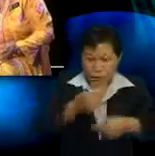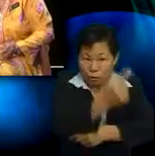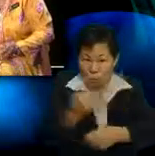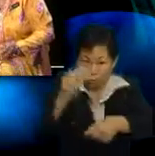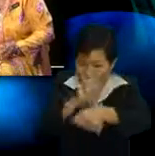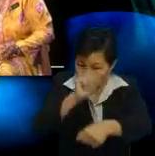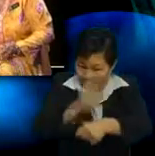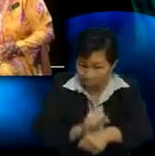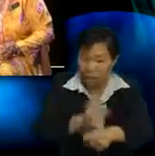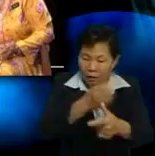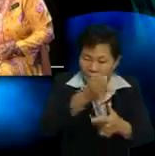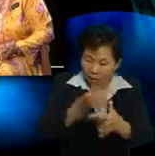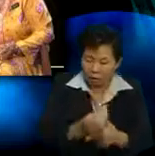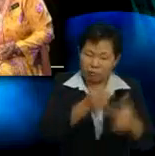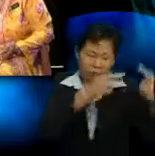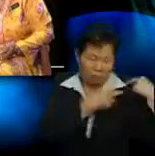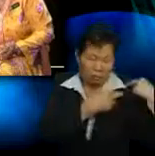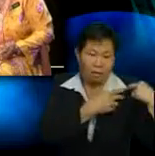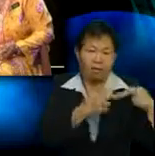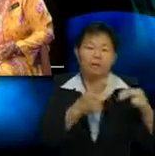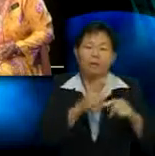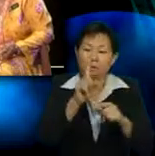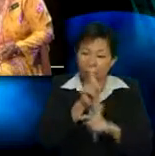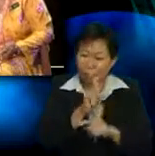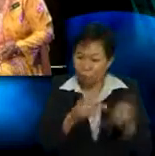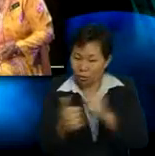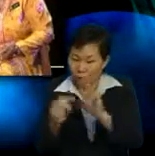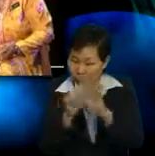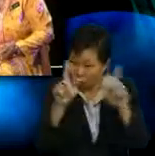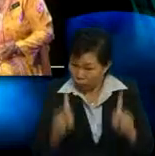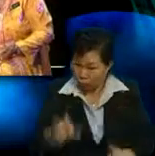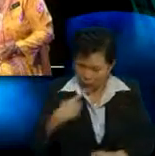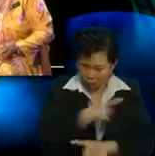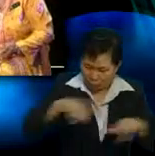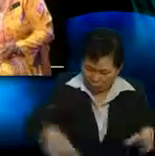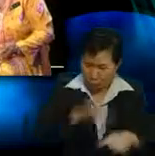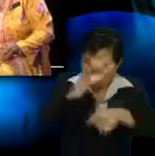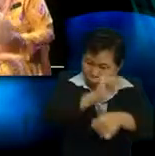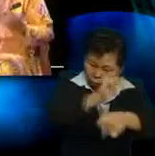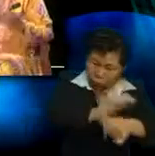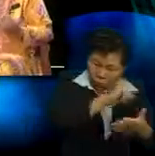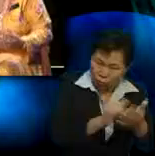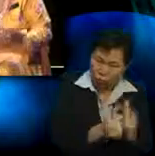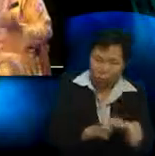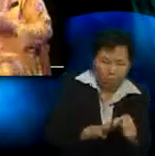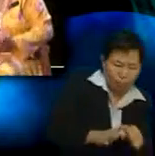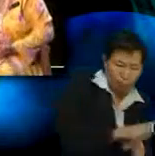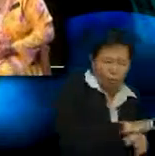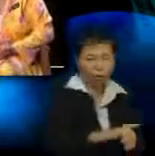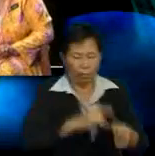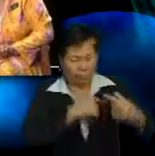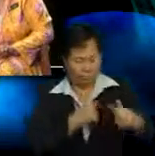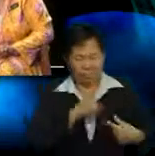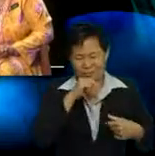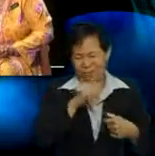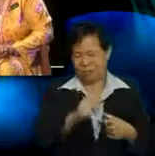sesuatu tugasan atau tanggungjawab oleh seseorang, kita mesti melaksanakan tugasan tersebut dengan sepenuh hati